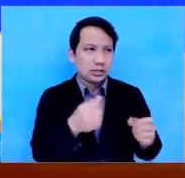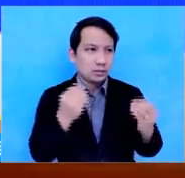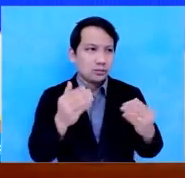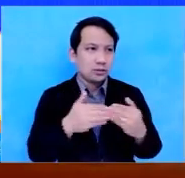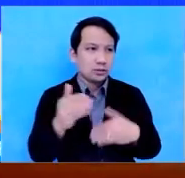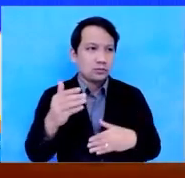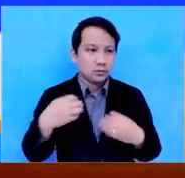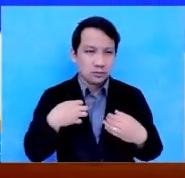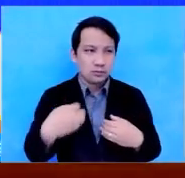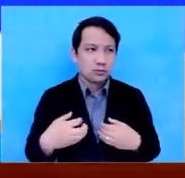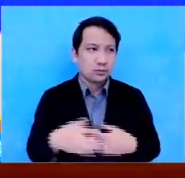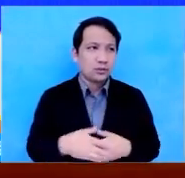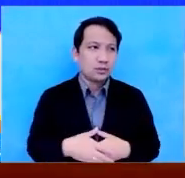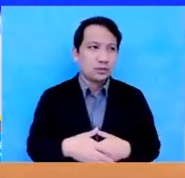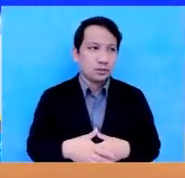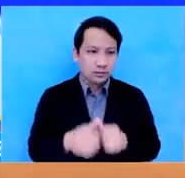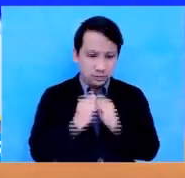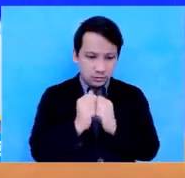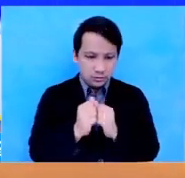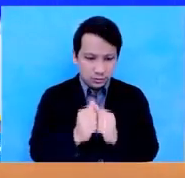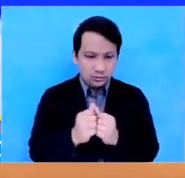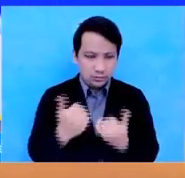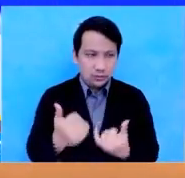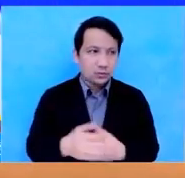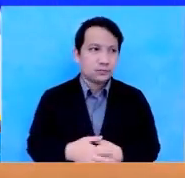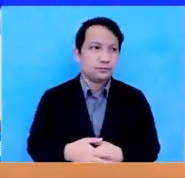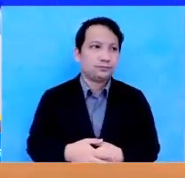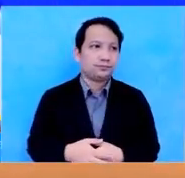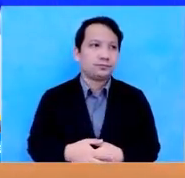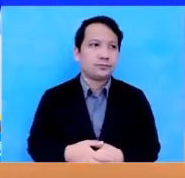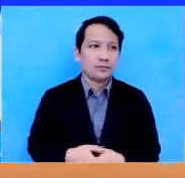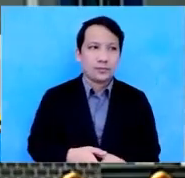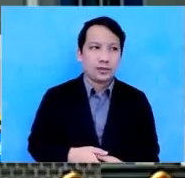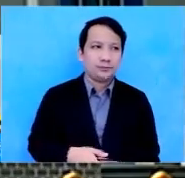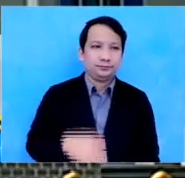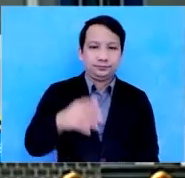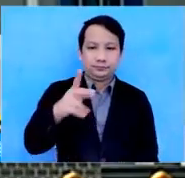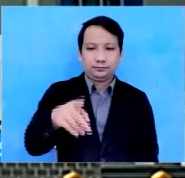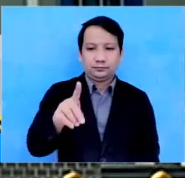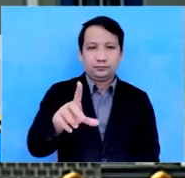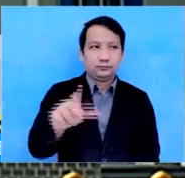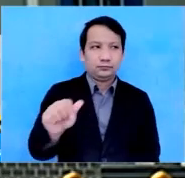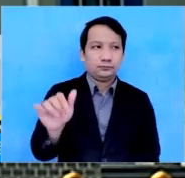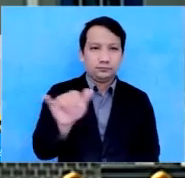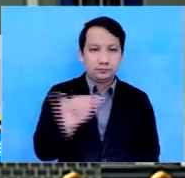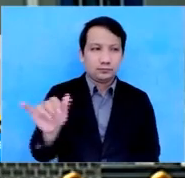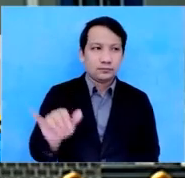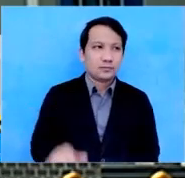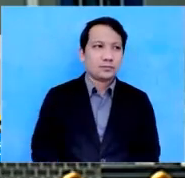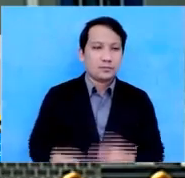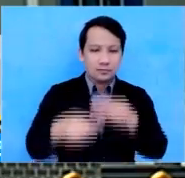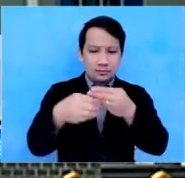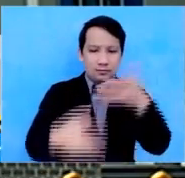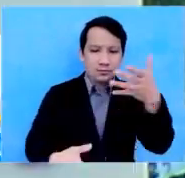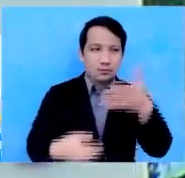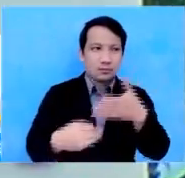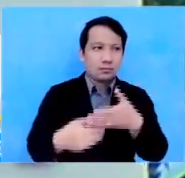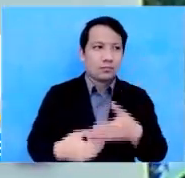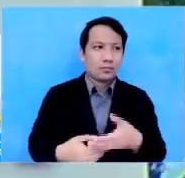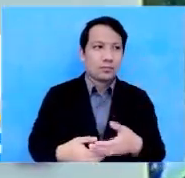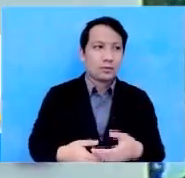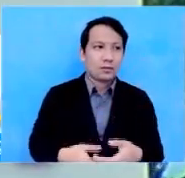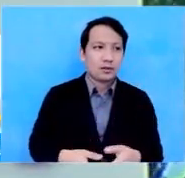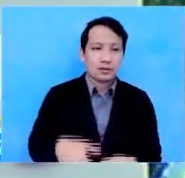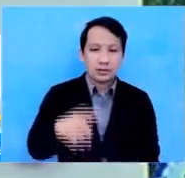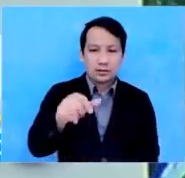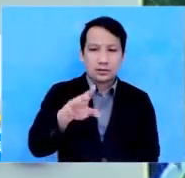pulis ang kasangkot dito. Sa PDEA ay ganun rin. May listahan na raw na hawak si Avalos ng mga